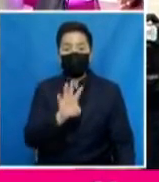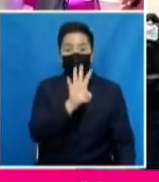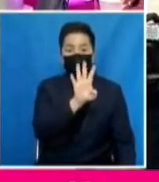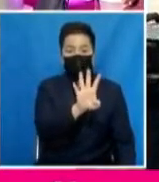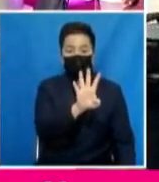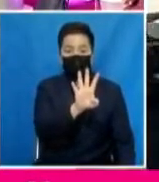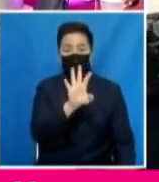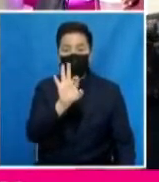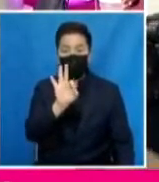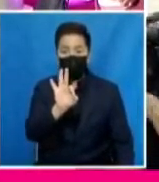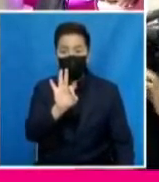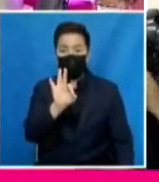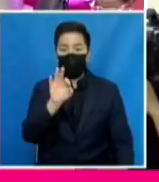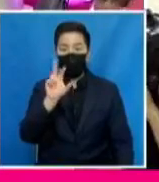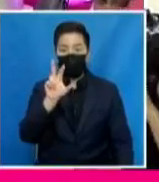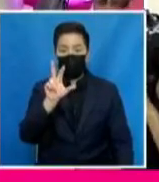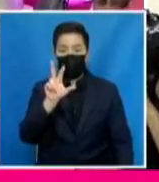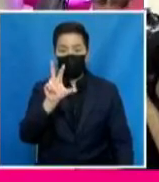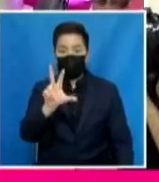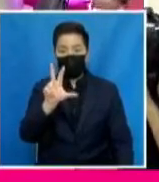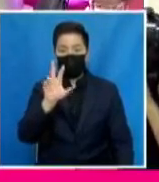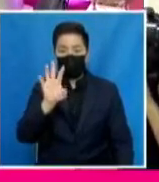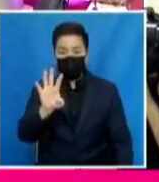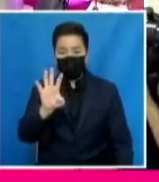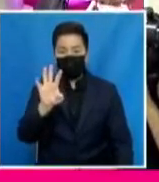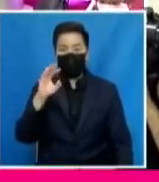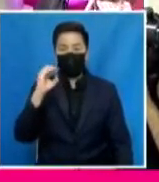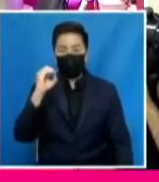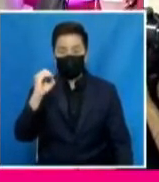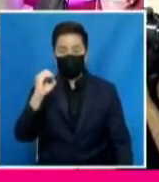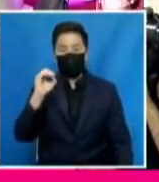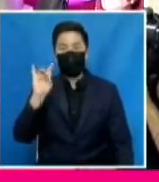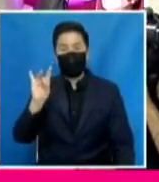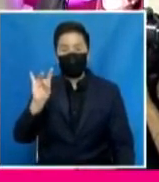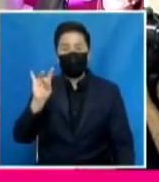3 4 0 8 3